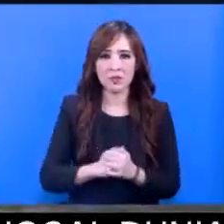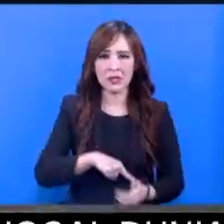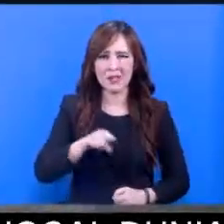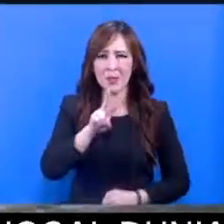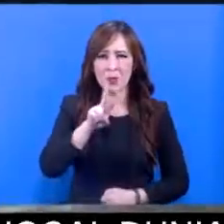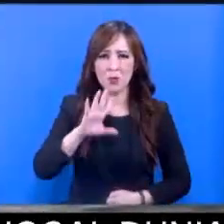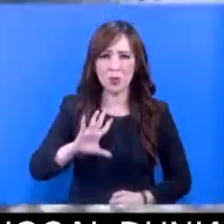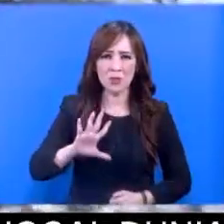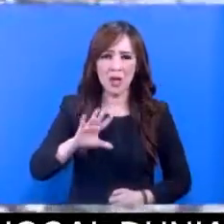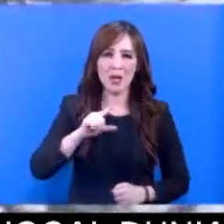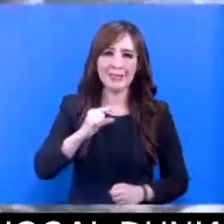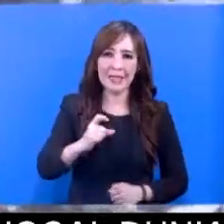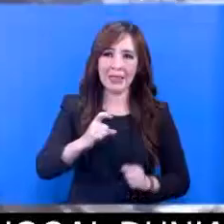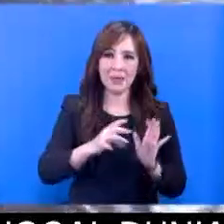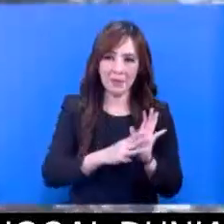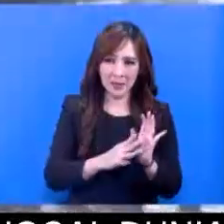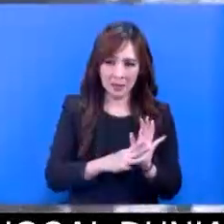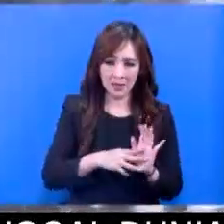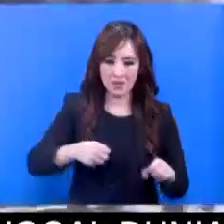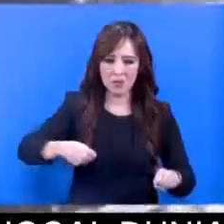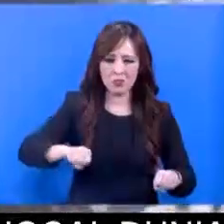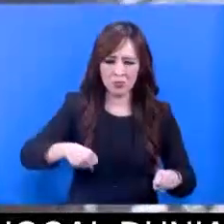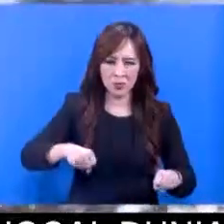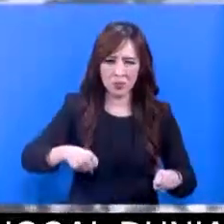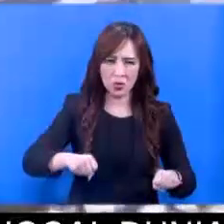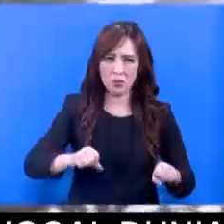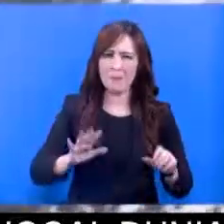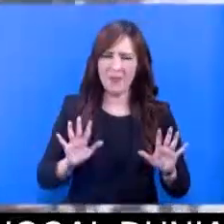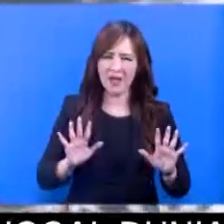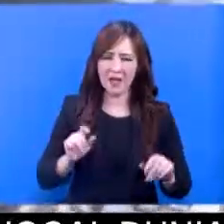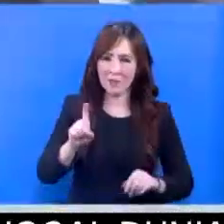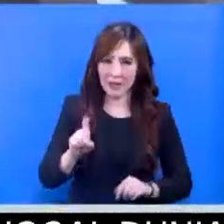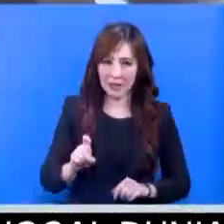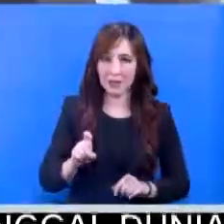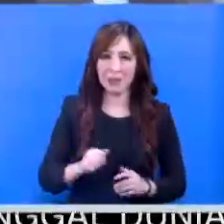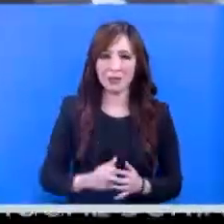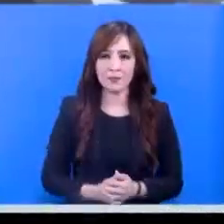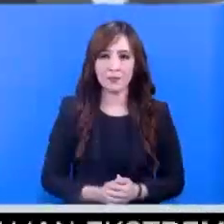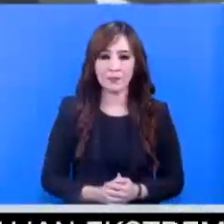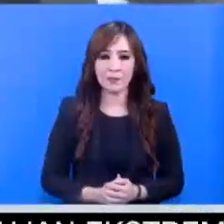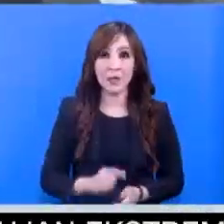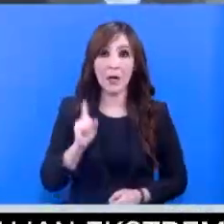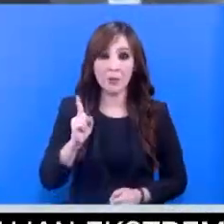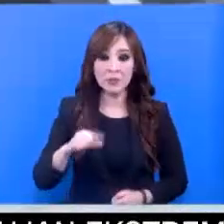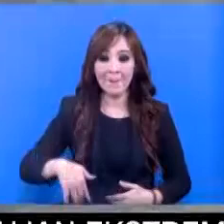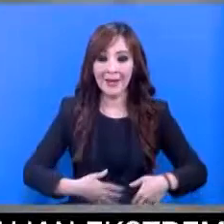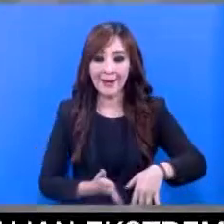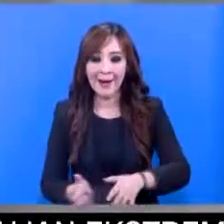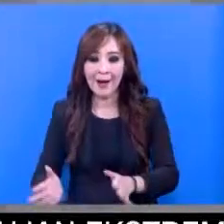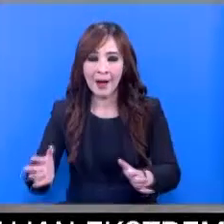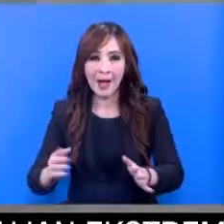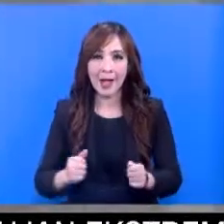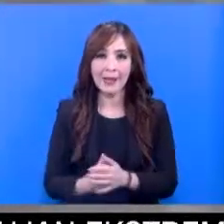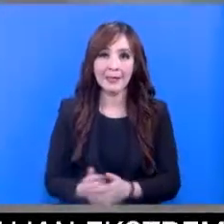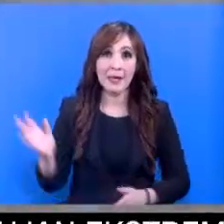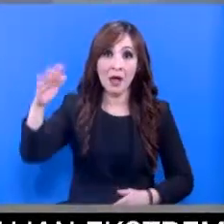membuat sejumlah kendaraan roda 2 mengalami mati mesin. Air sulit surut lantaran debit air Kali Ancol yang berada di sebelah jalan masih